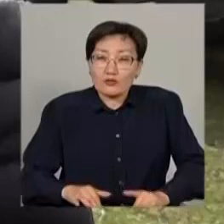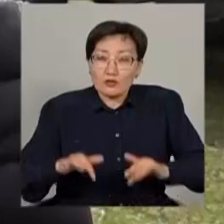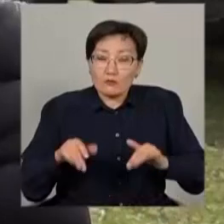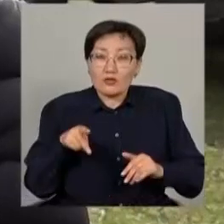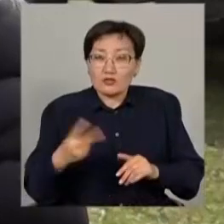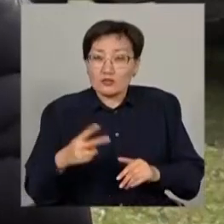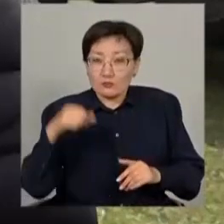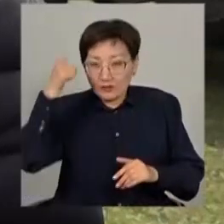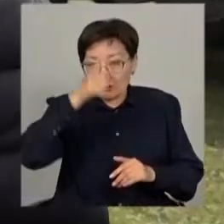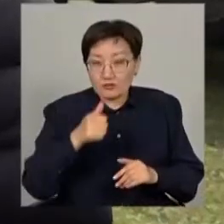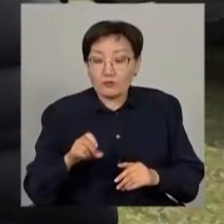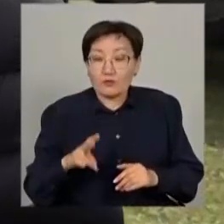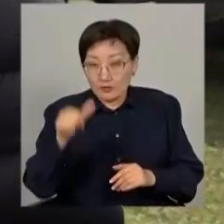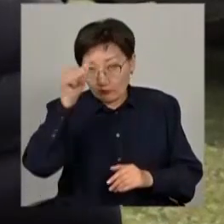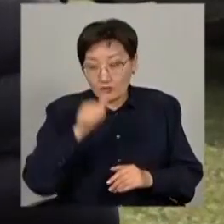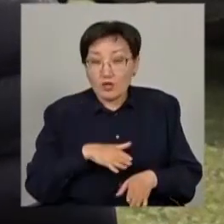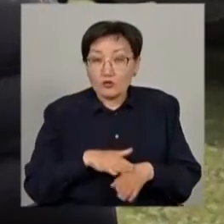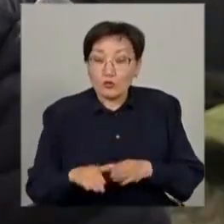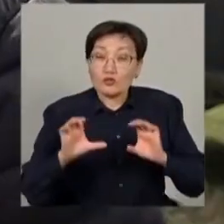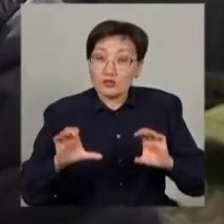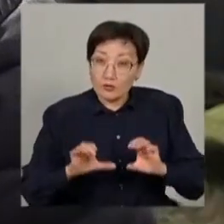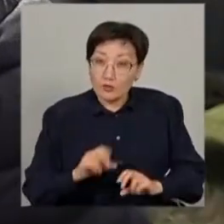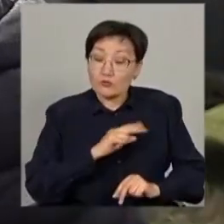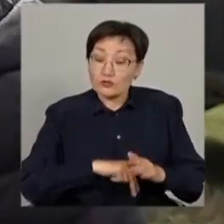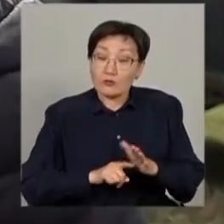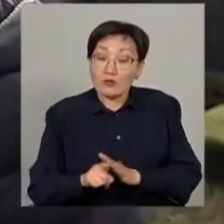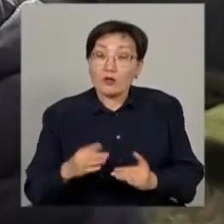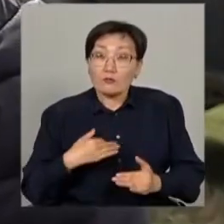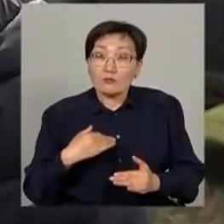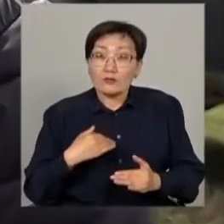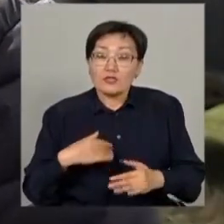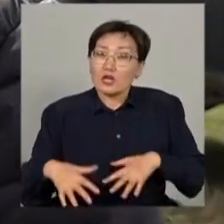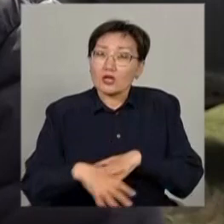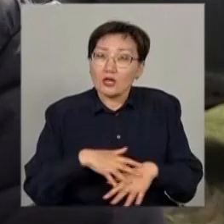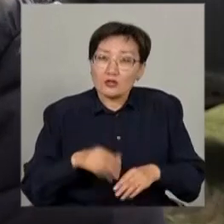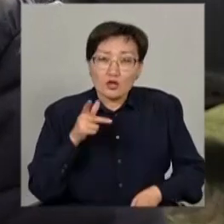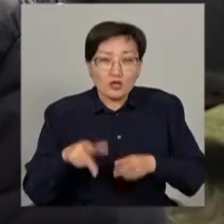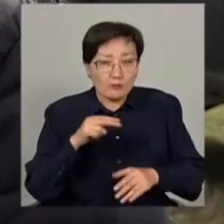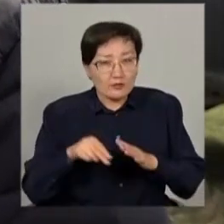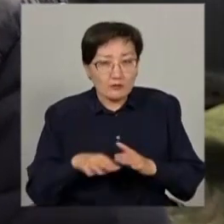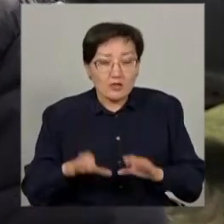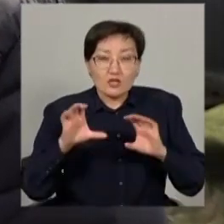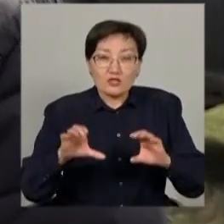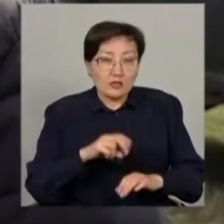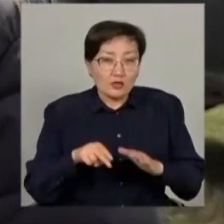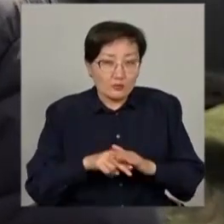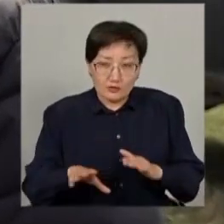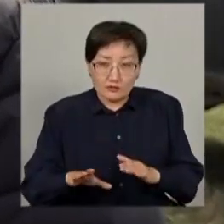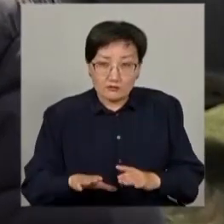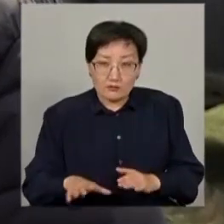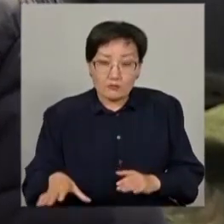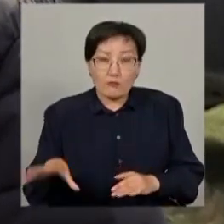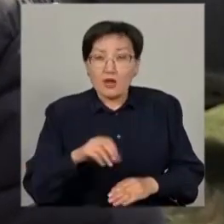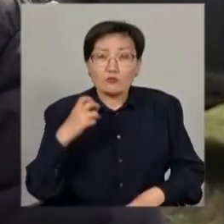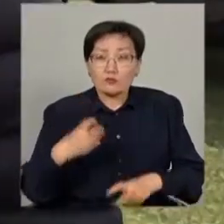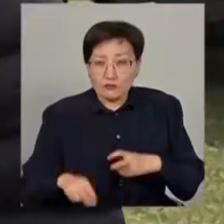жылы қараша айында толығымен заң күшіне енді. Бізді ескеріп отқан жоқ қой, халықты, үкіметті, заңды белшесінен басып отыр ғой. Ал не